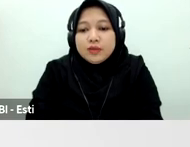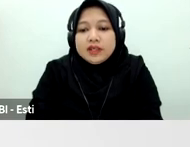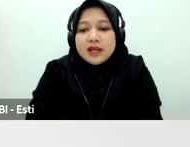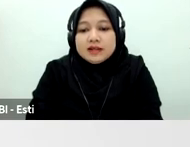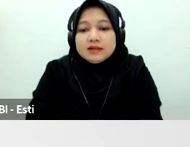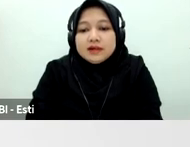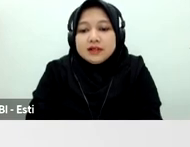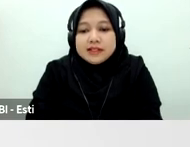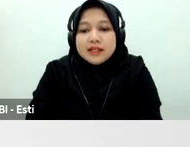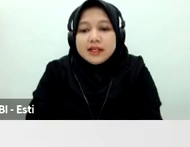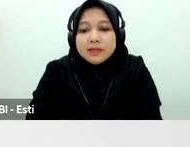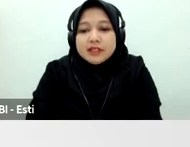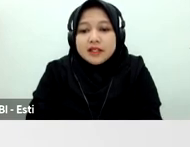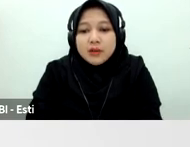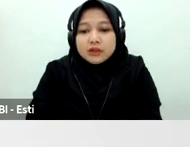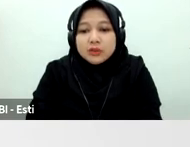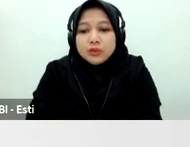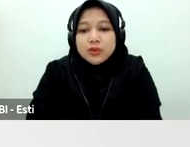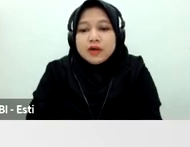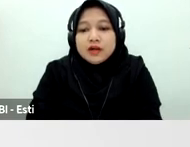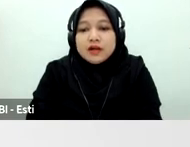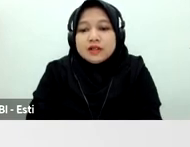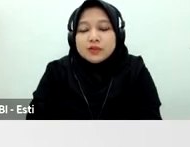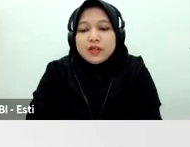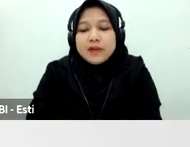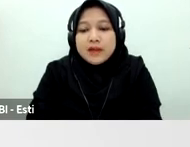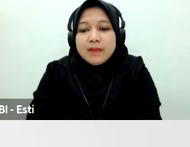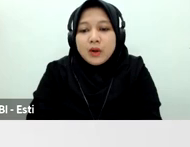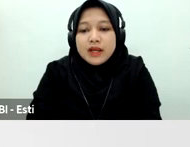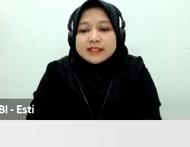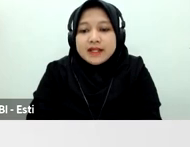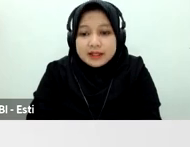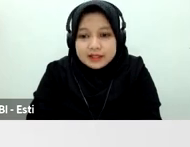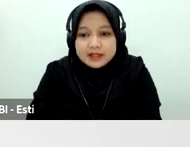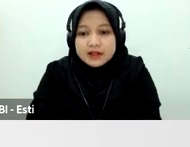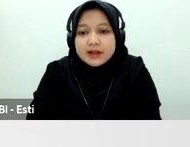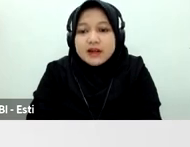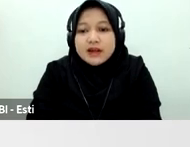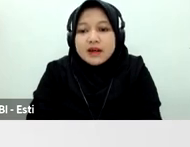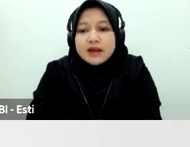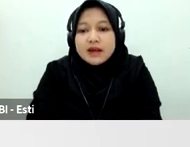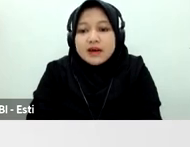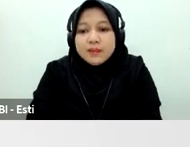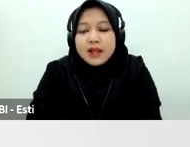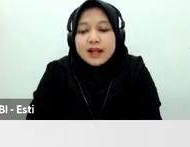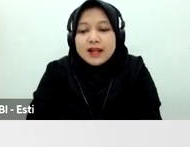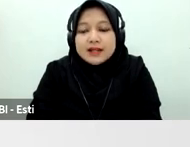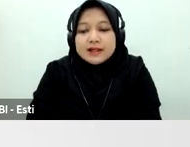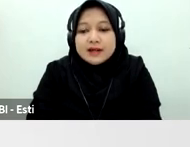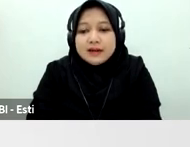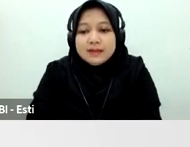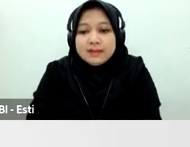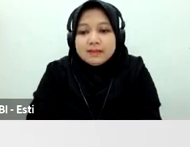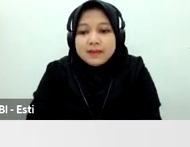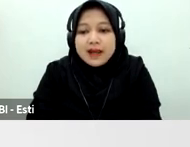kemudian fairing dengan berjalannya waktu sudah berkembang organized gerkatin mulailah